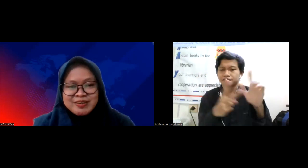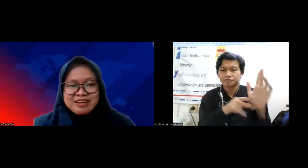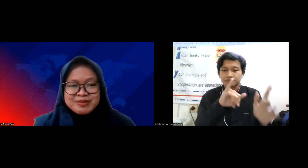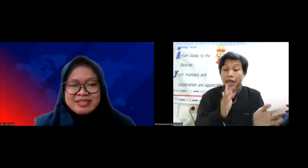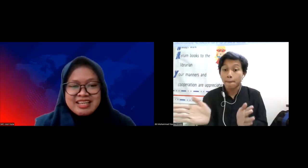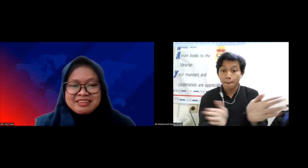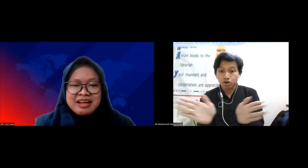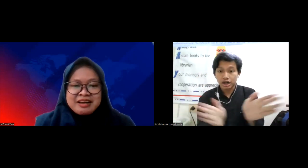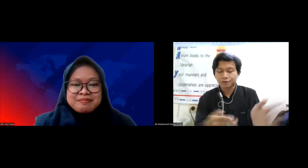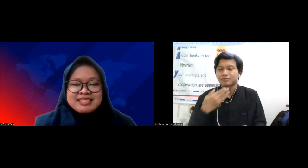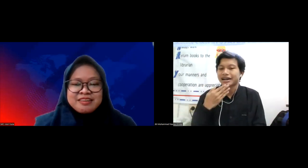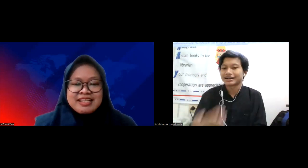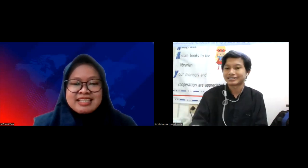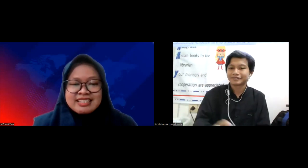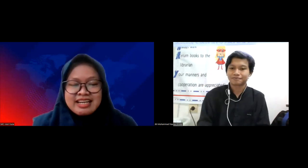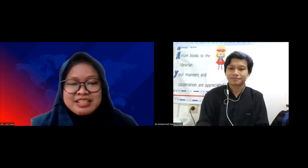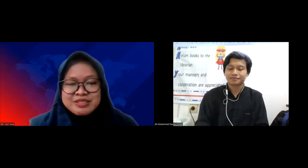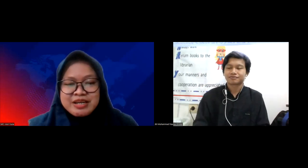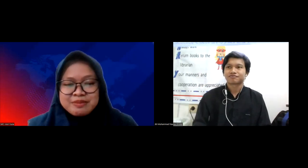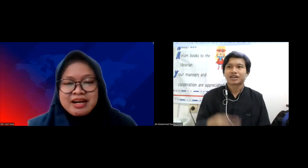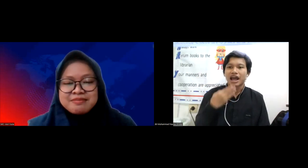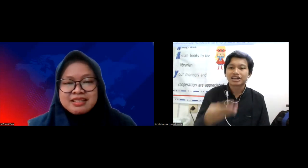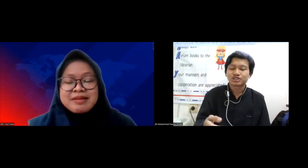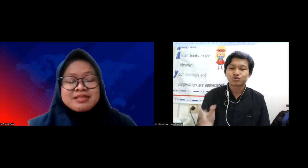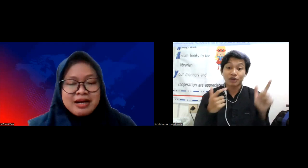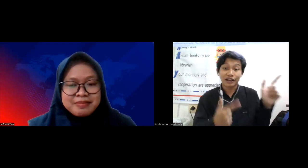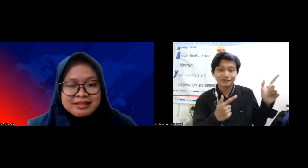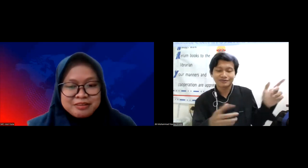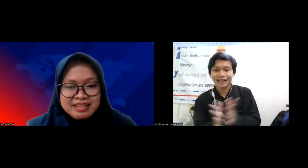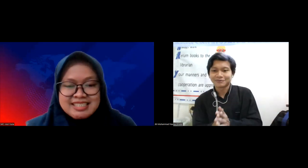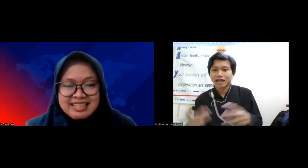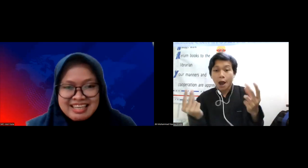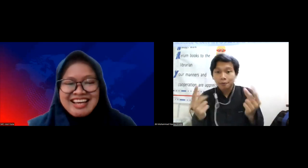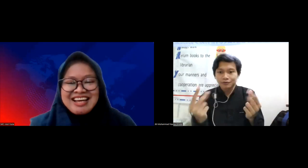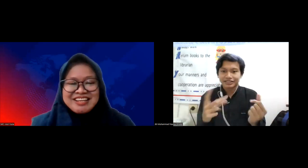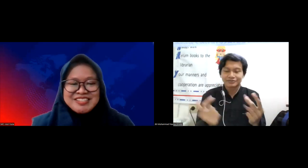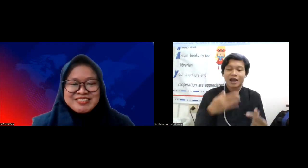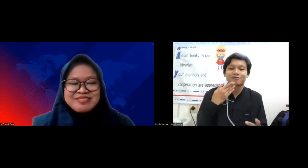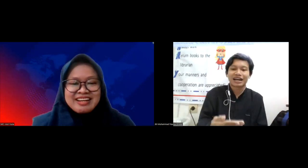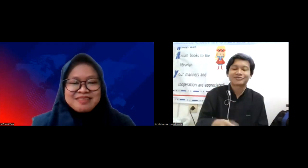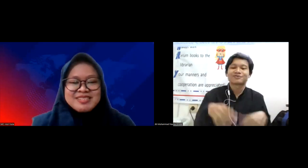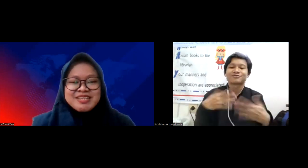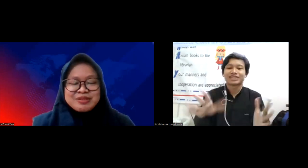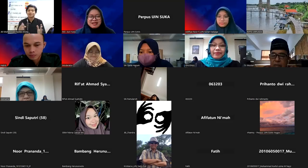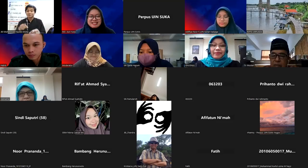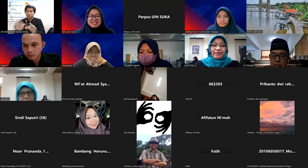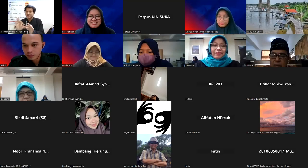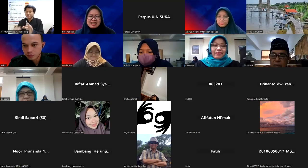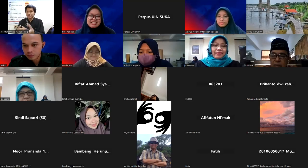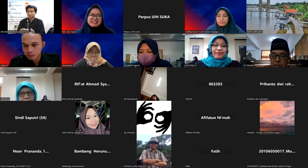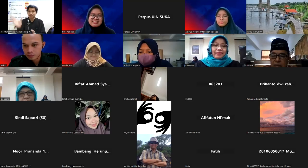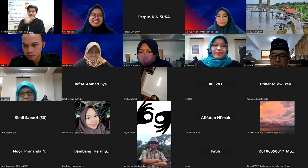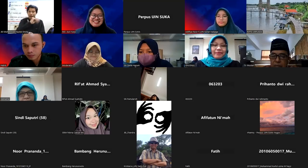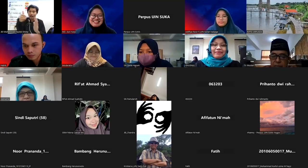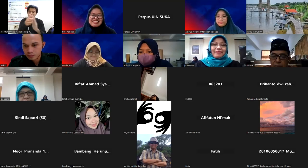jadi moderator Kemudian Mas Irfan Chandra dan juga Muhammad Mas Muhammad Naufal Shidqi yang sudah berkenan menjadi juru bahasa